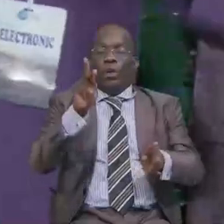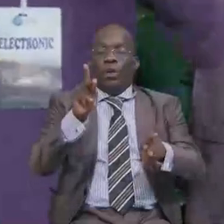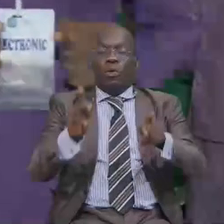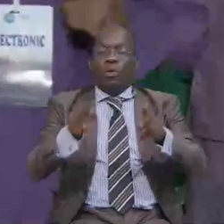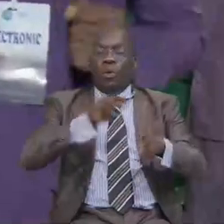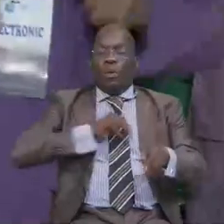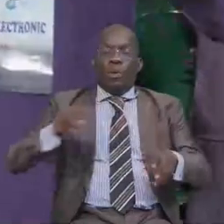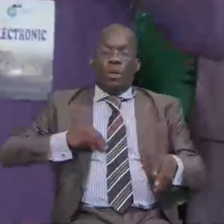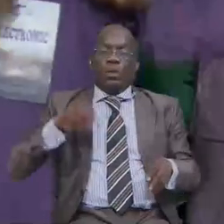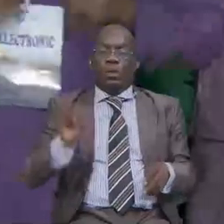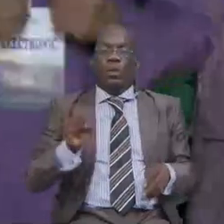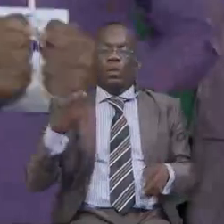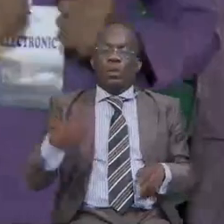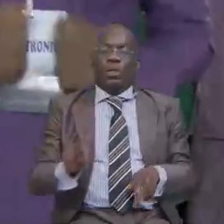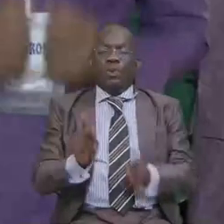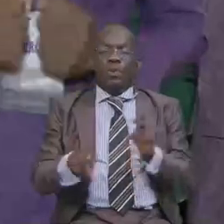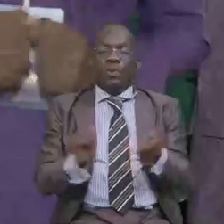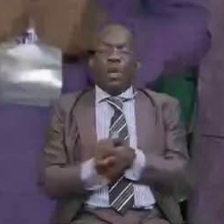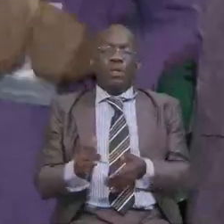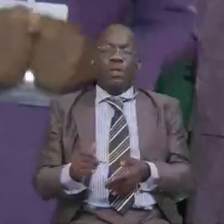L'assemblée, le peuple, ceux qui t'écoutent,